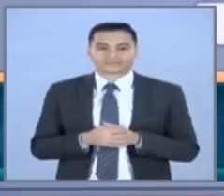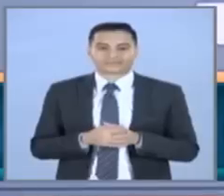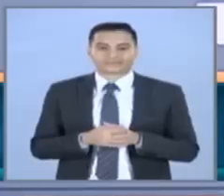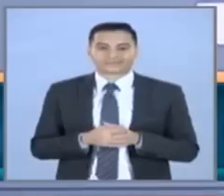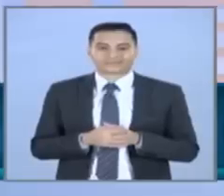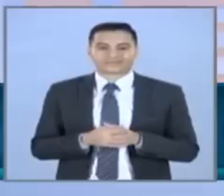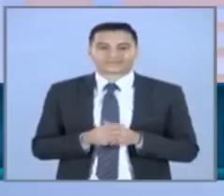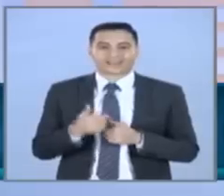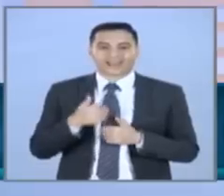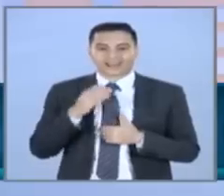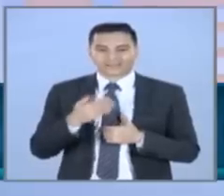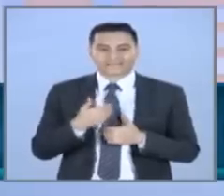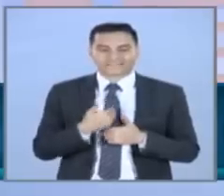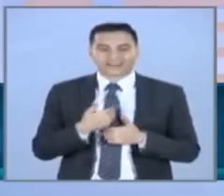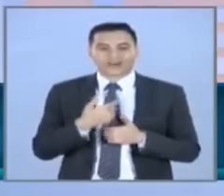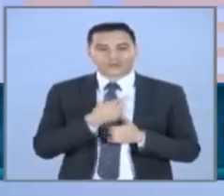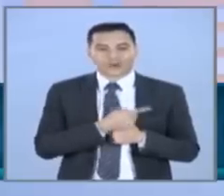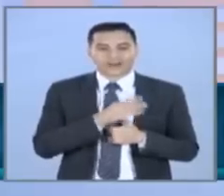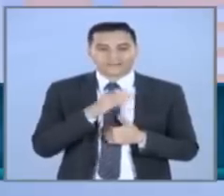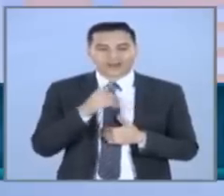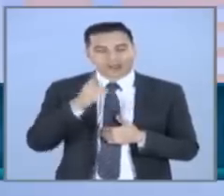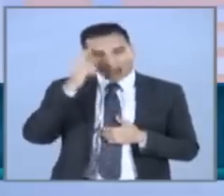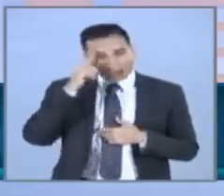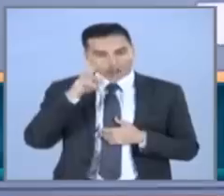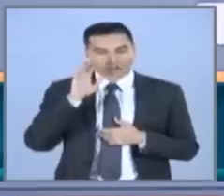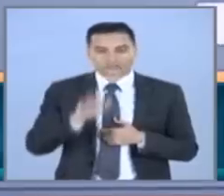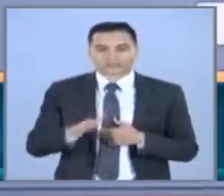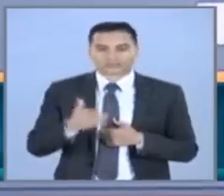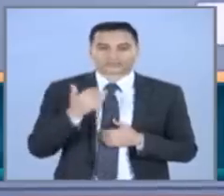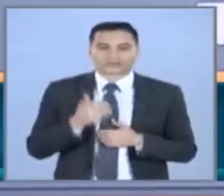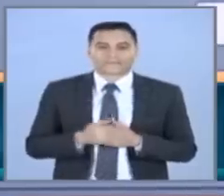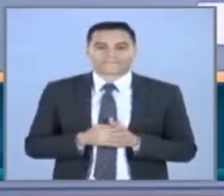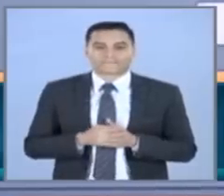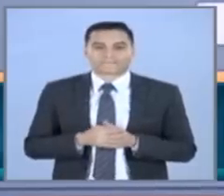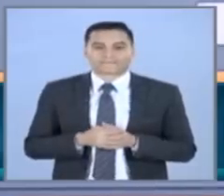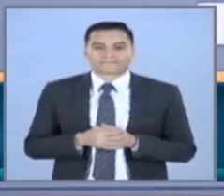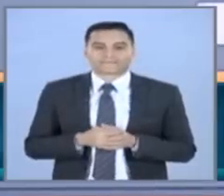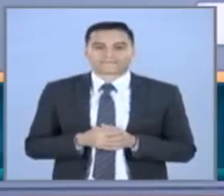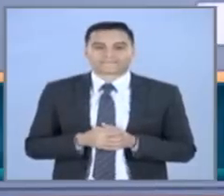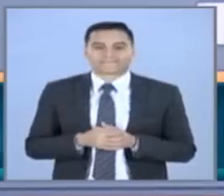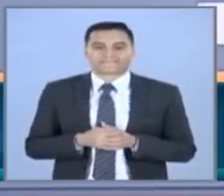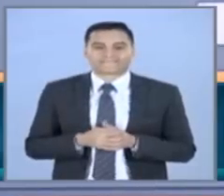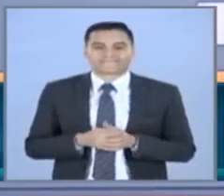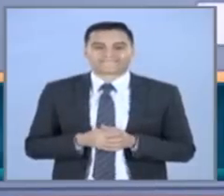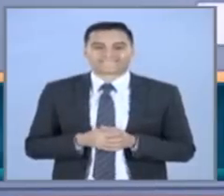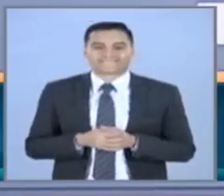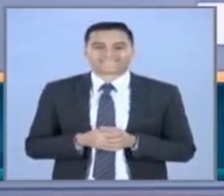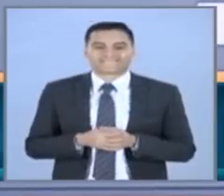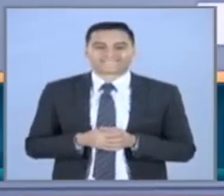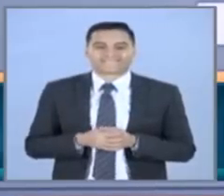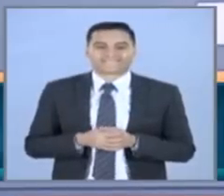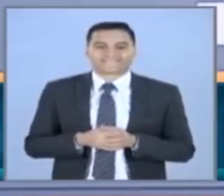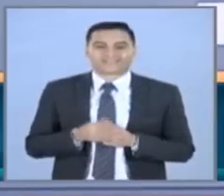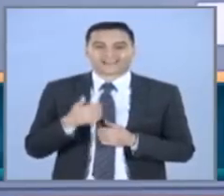عايز نقول إجابته هو. عندك إجابتك وعندك إجابة عمر. ماشي، أنا هقول إجابة عمر، بس أنا مع